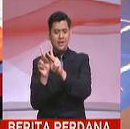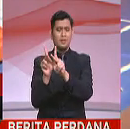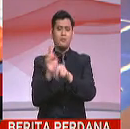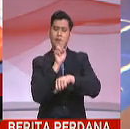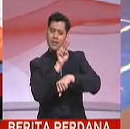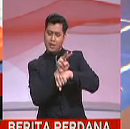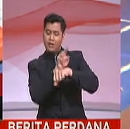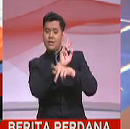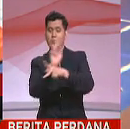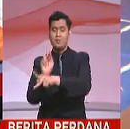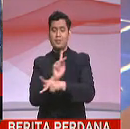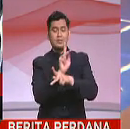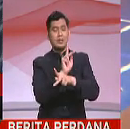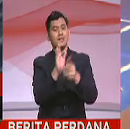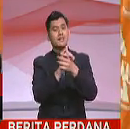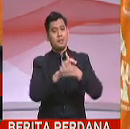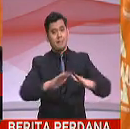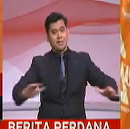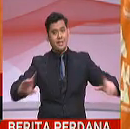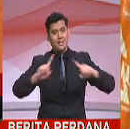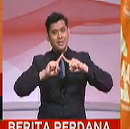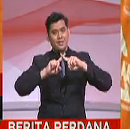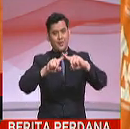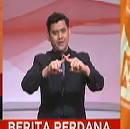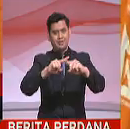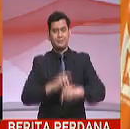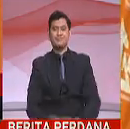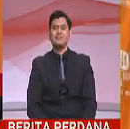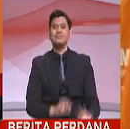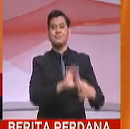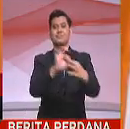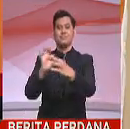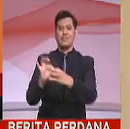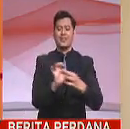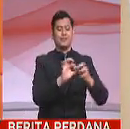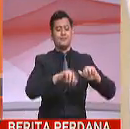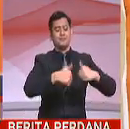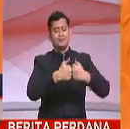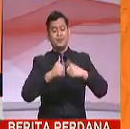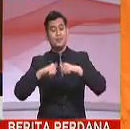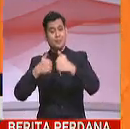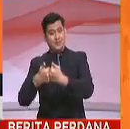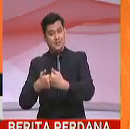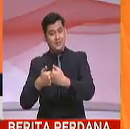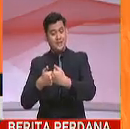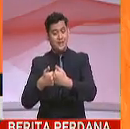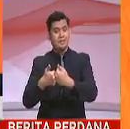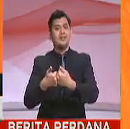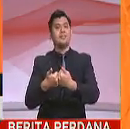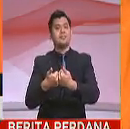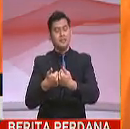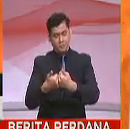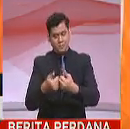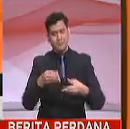menjaga keselamatan di dalam dewan itu lah. Kerjasama antara agensi persekutuan dan Sarawak nyata terbukti berkesan